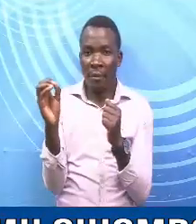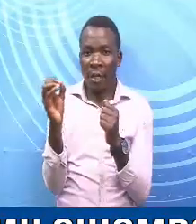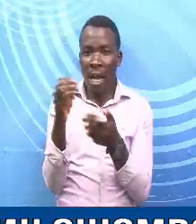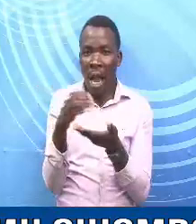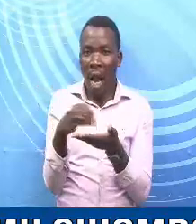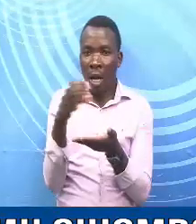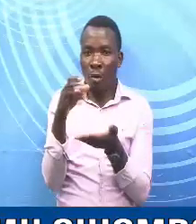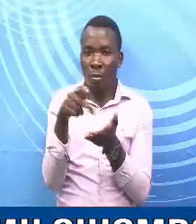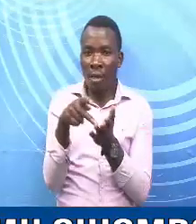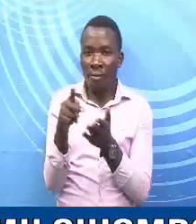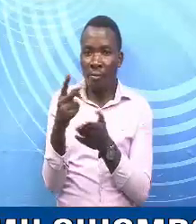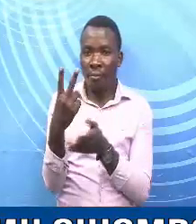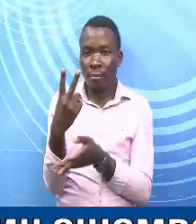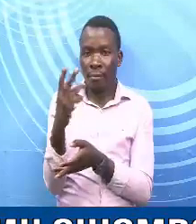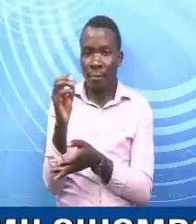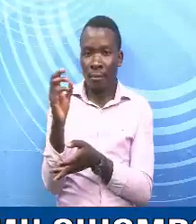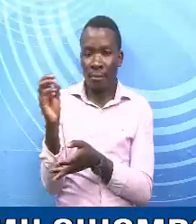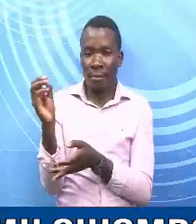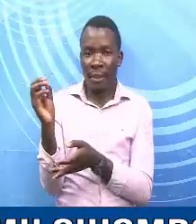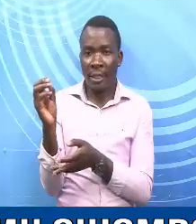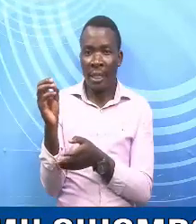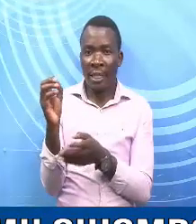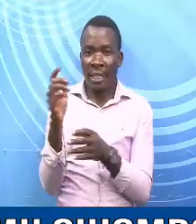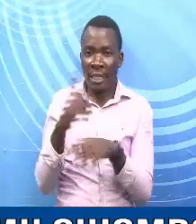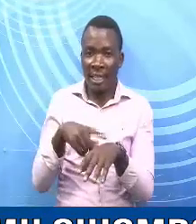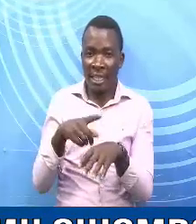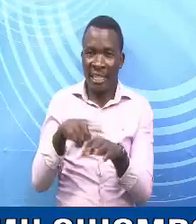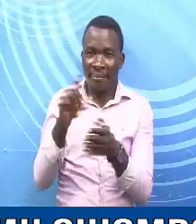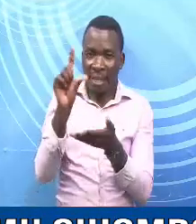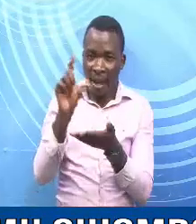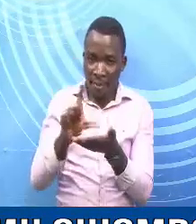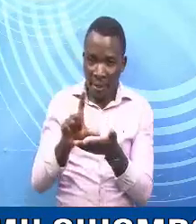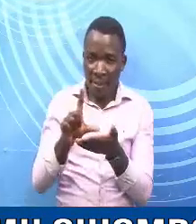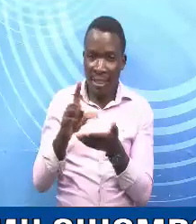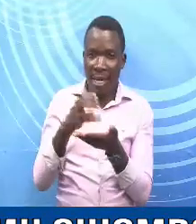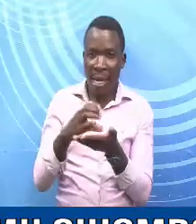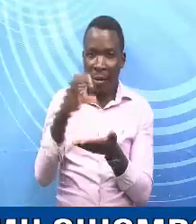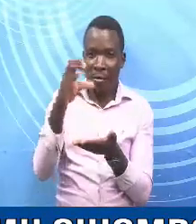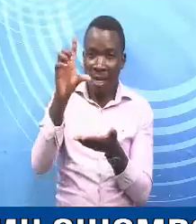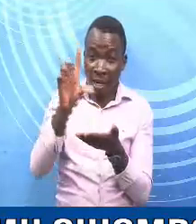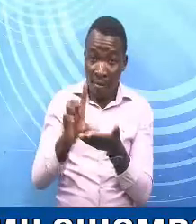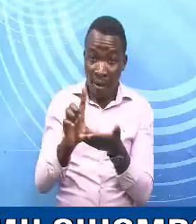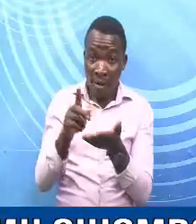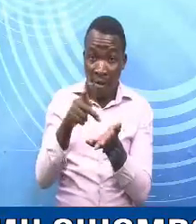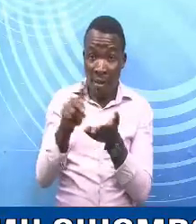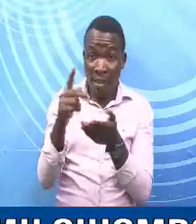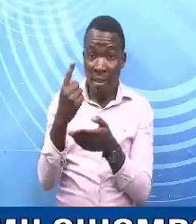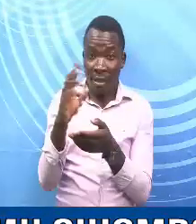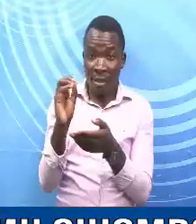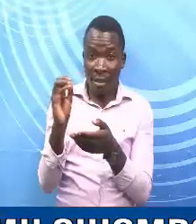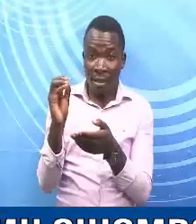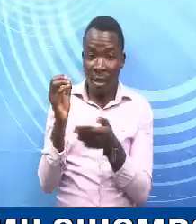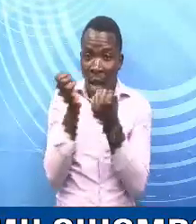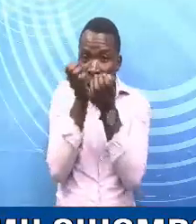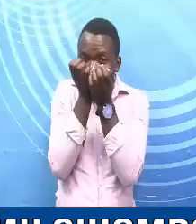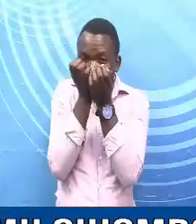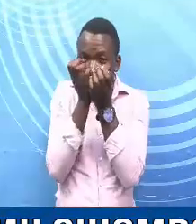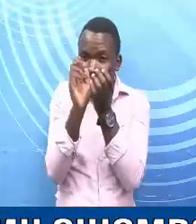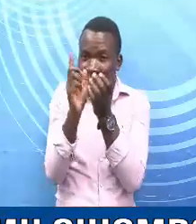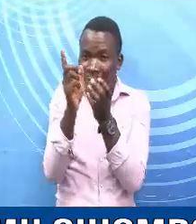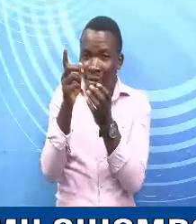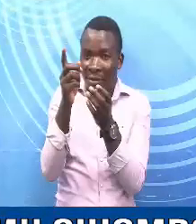kagura amafaranga 200. Iyo byamanutse karamanuka nako kakagera ku 100. Ya mamini nwa nanone ntago aza